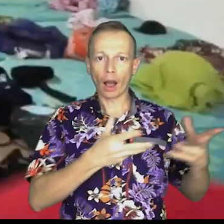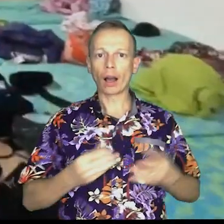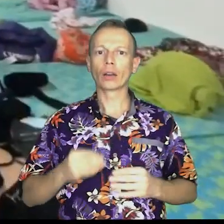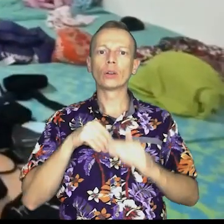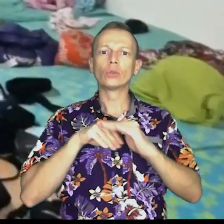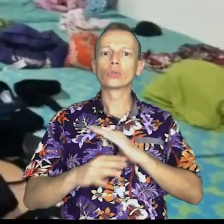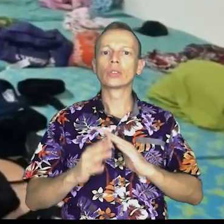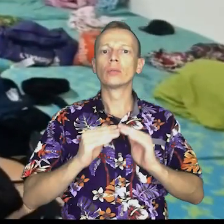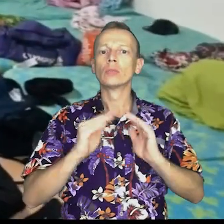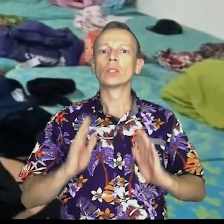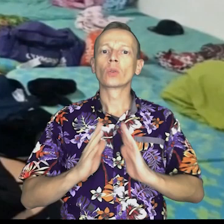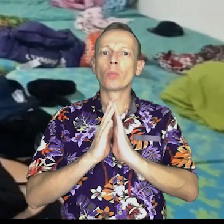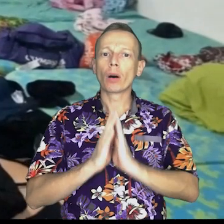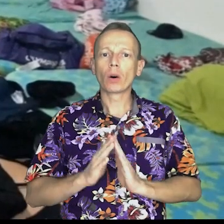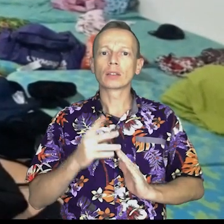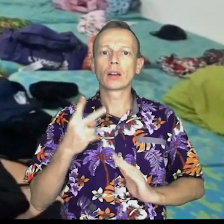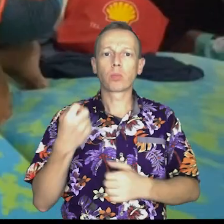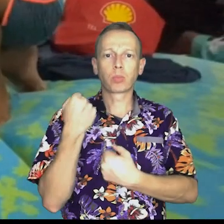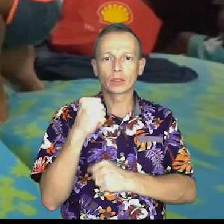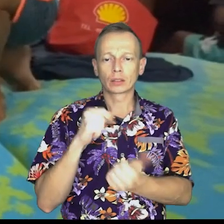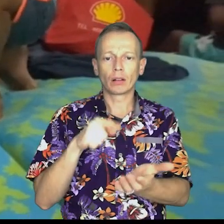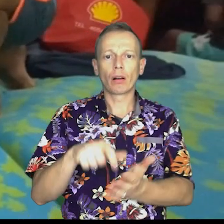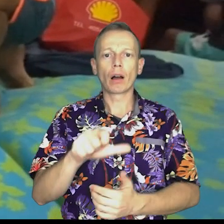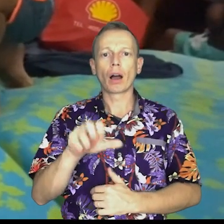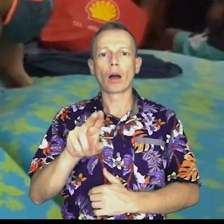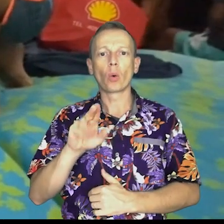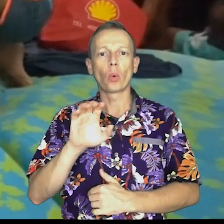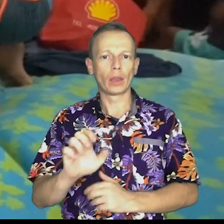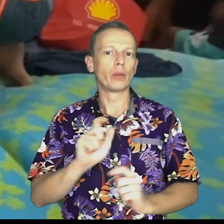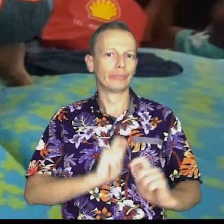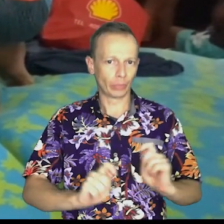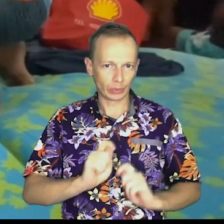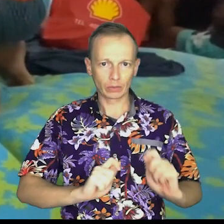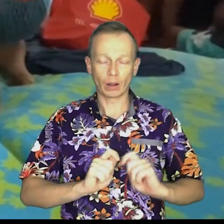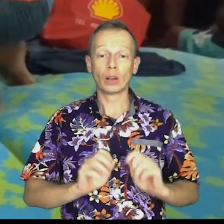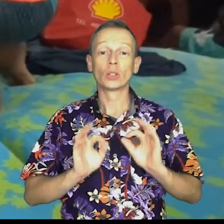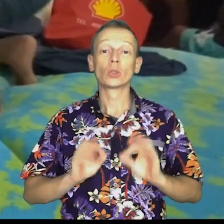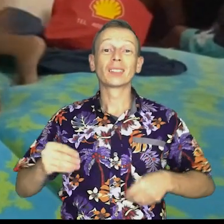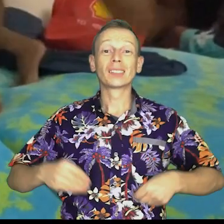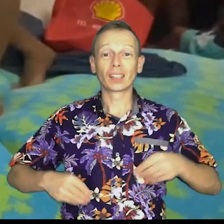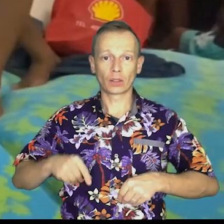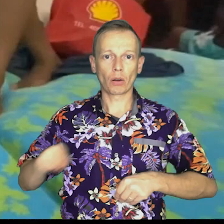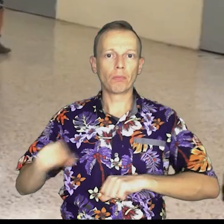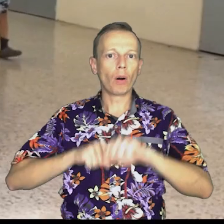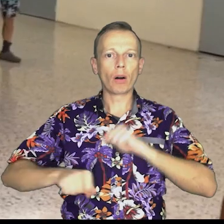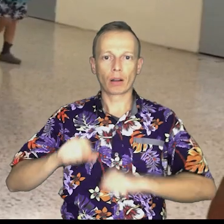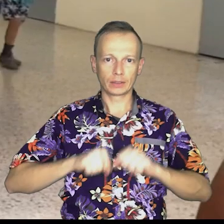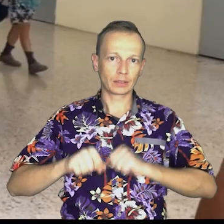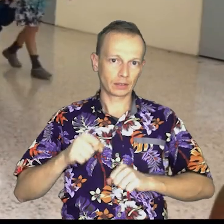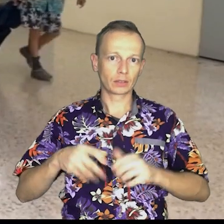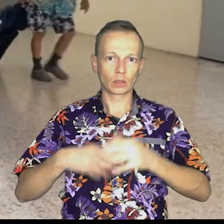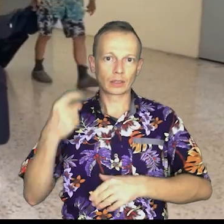maison paroissiale protestante de Haroué. Les explications du directeur organisateur donc de la sortie à